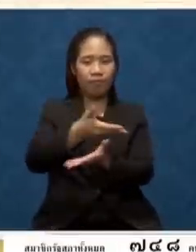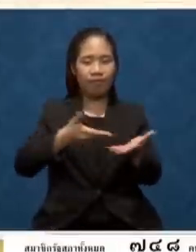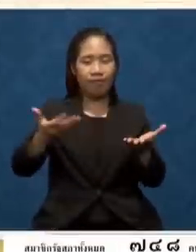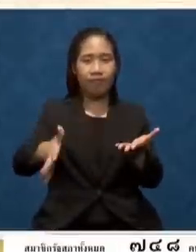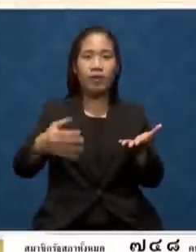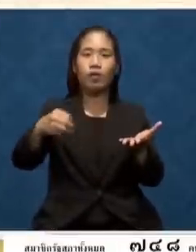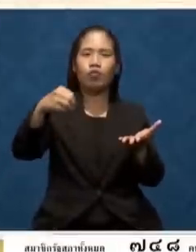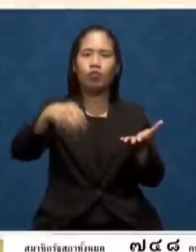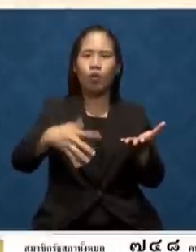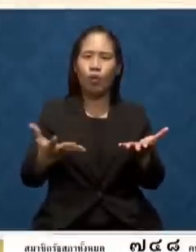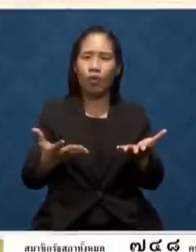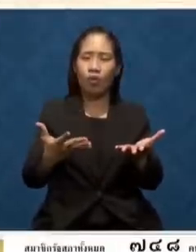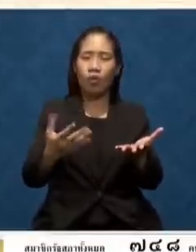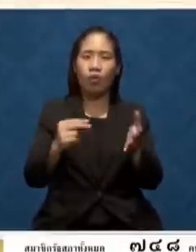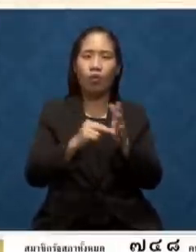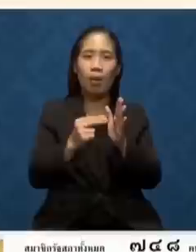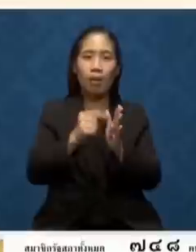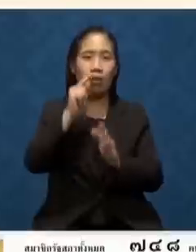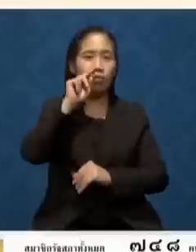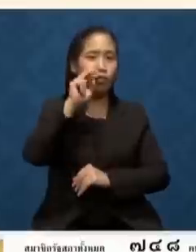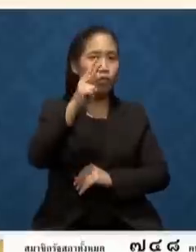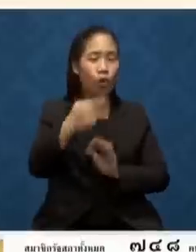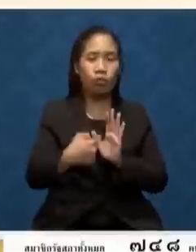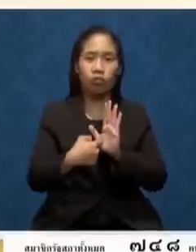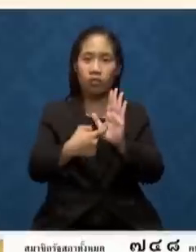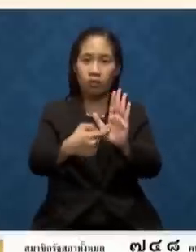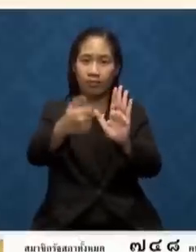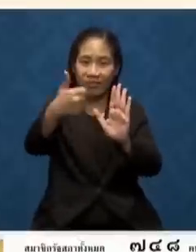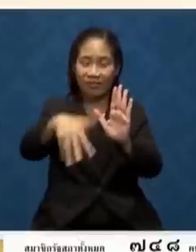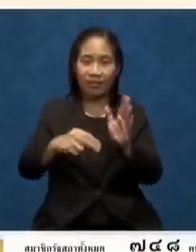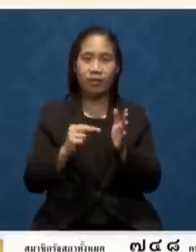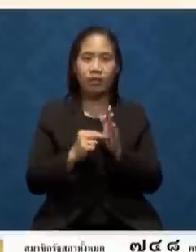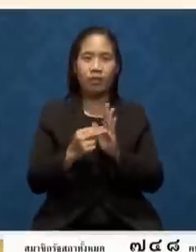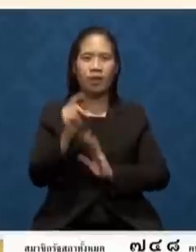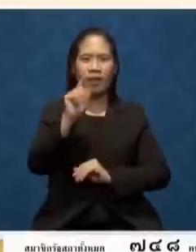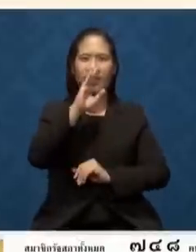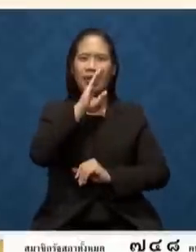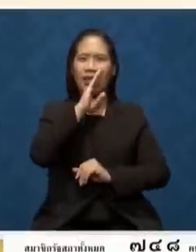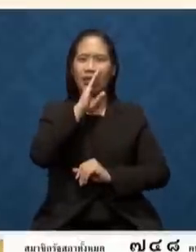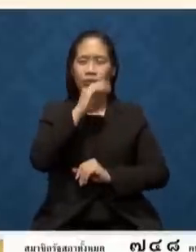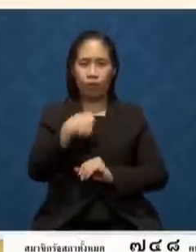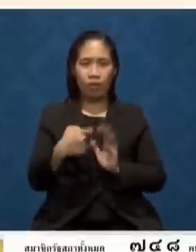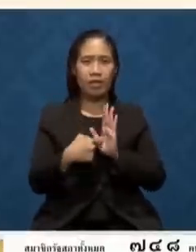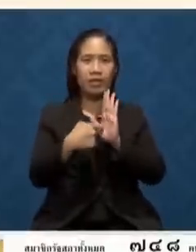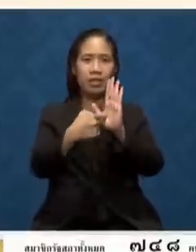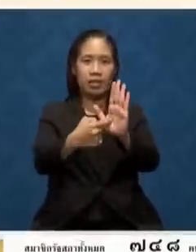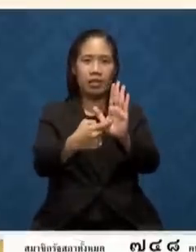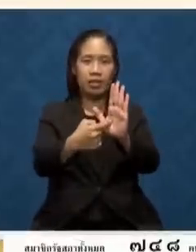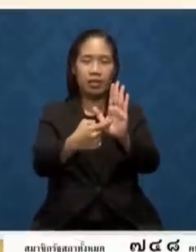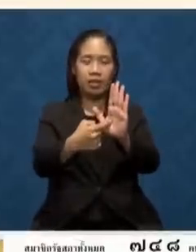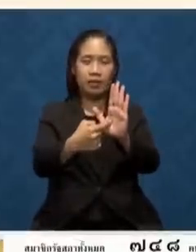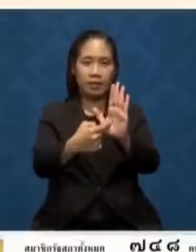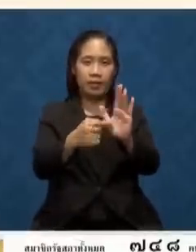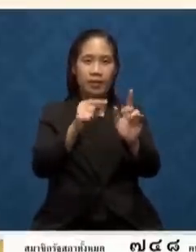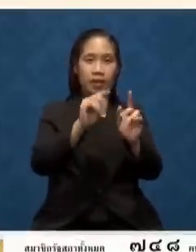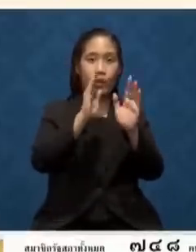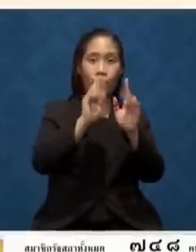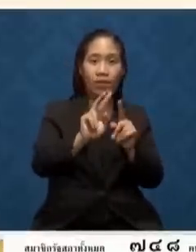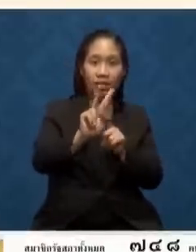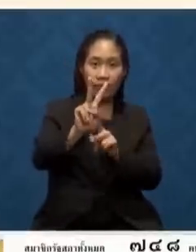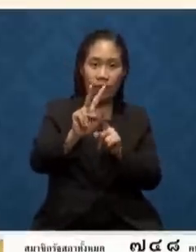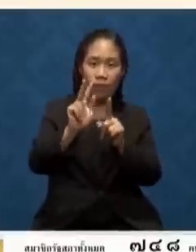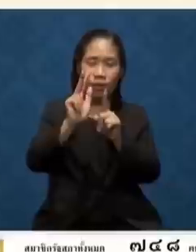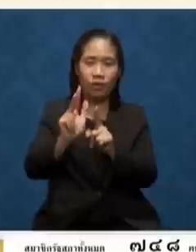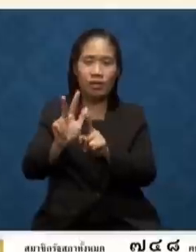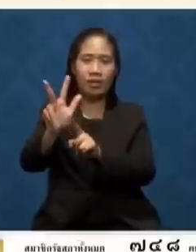การเห็นชอบเป็นอันเสนออีกไม่ได้ถ้าอย่างนี้ถ้ามีการเสนอบุคคลที่ 2บุคคลที่ 3